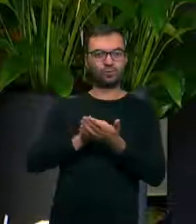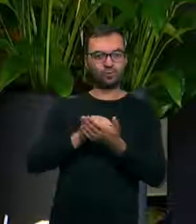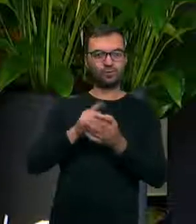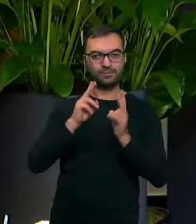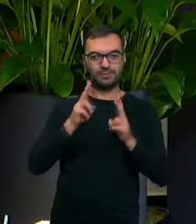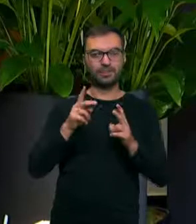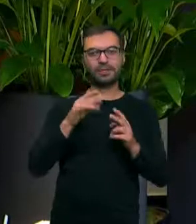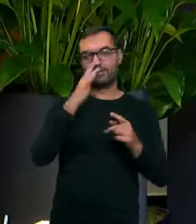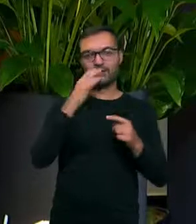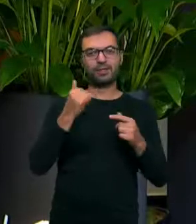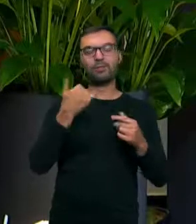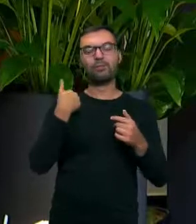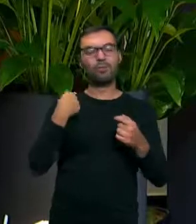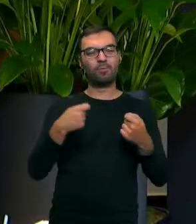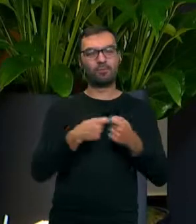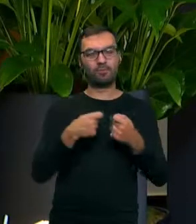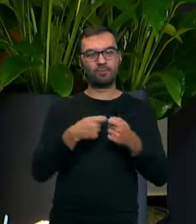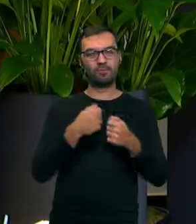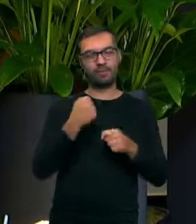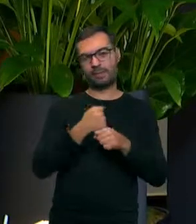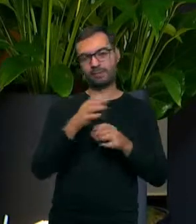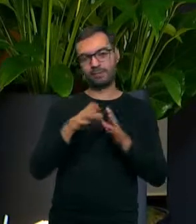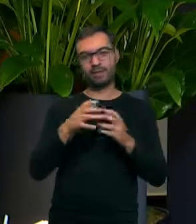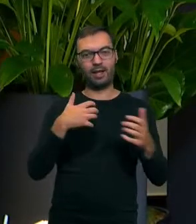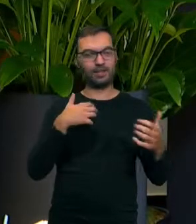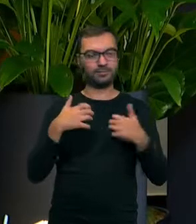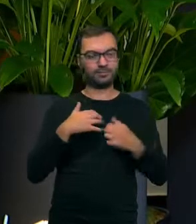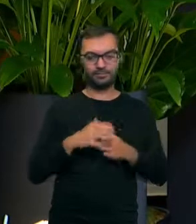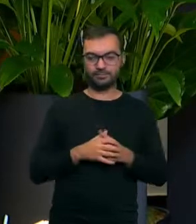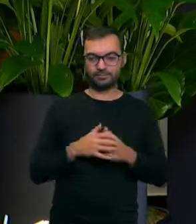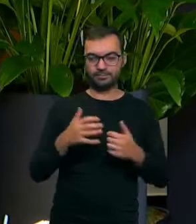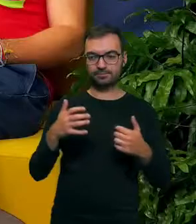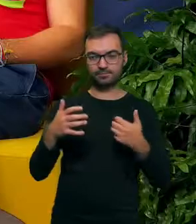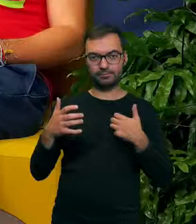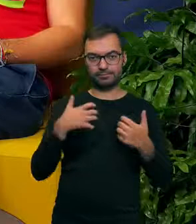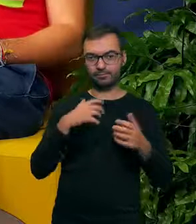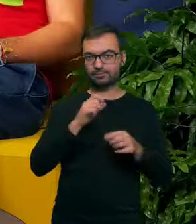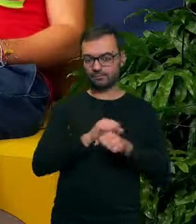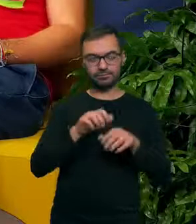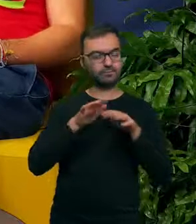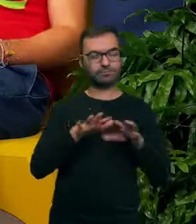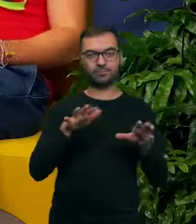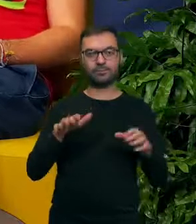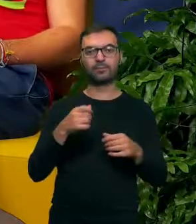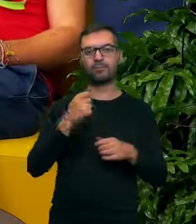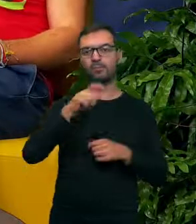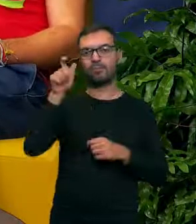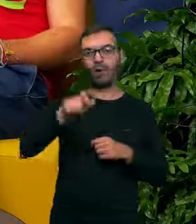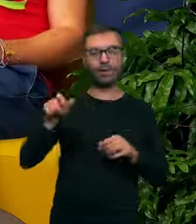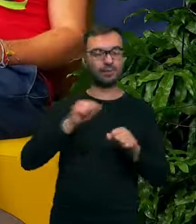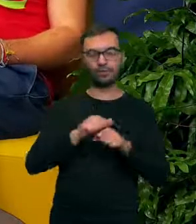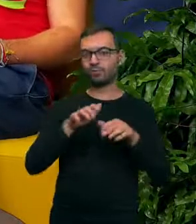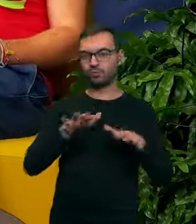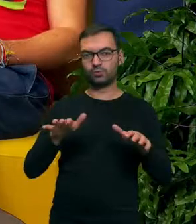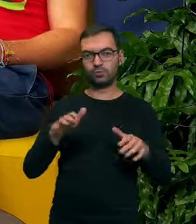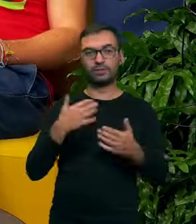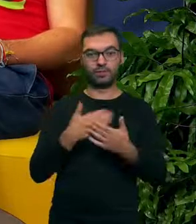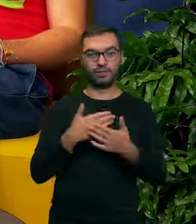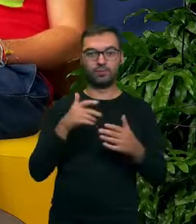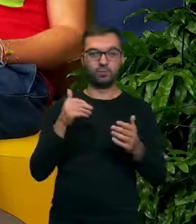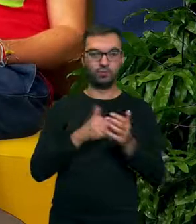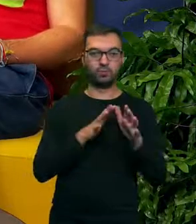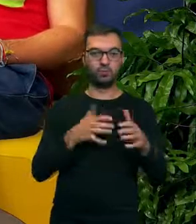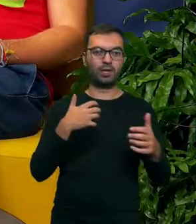o pracy z aktorami nad tymi postaciami właśnie. No jest tych aktorów w tym filmie bardzo dużo i postaci jest bardzo dużo, dlatego jest bardzo dużo